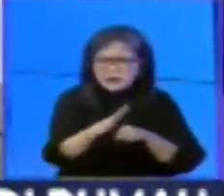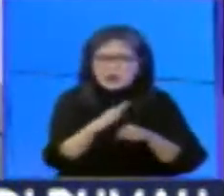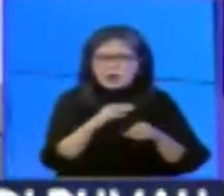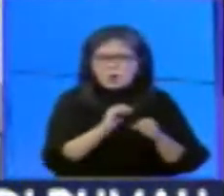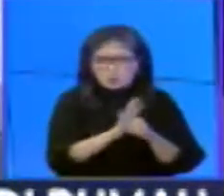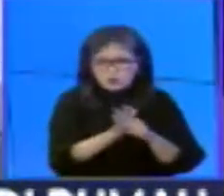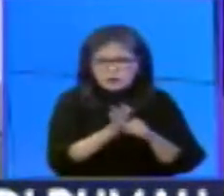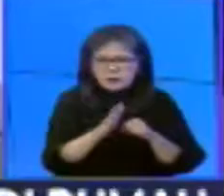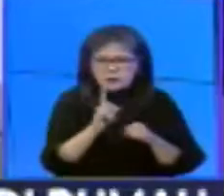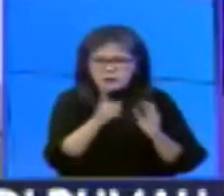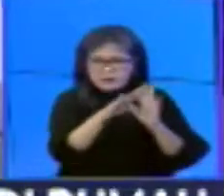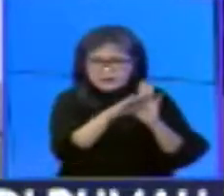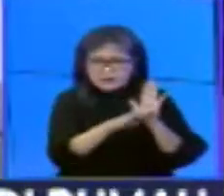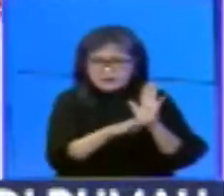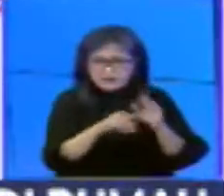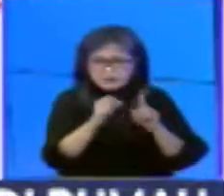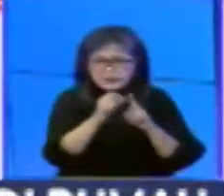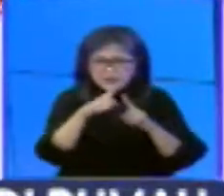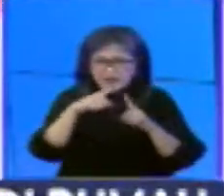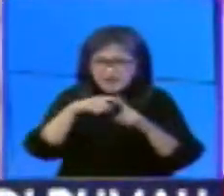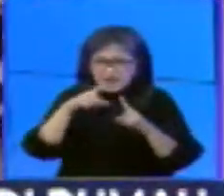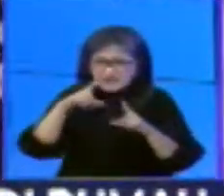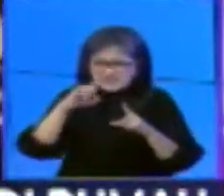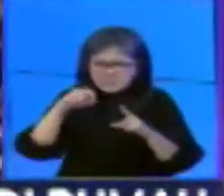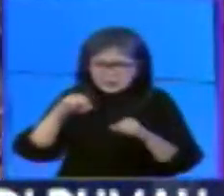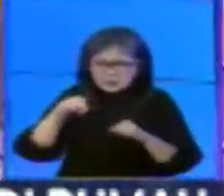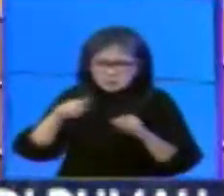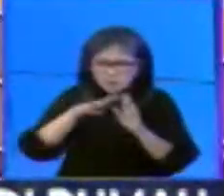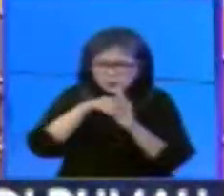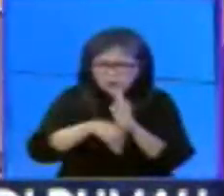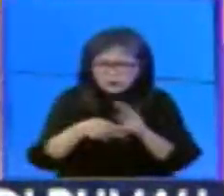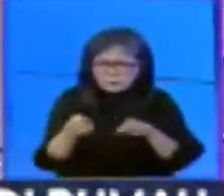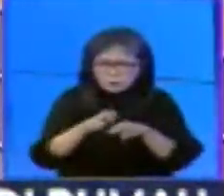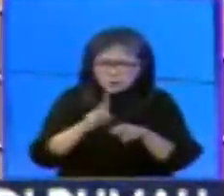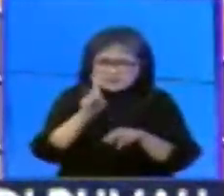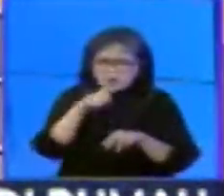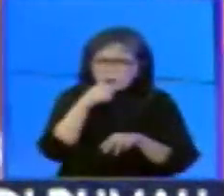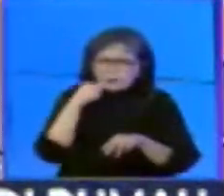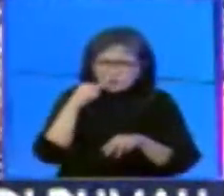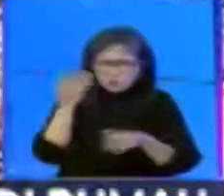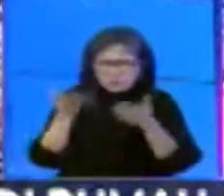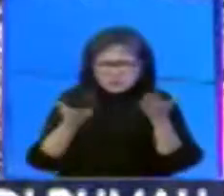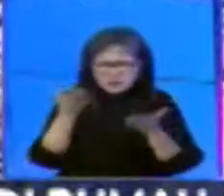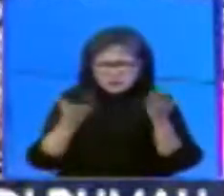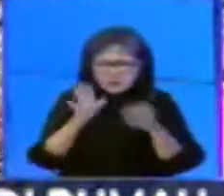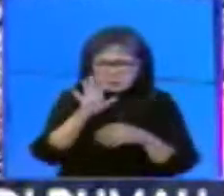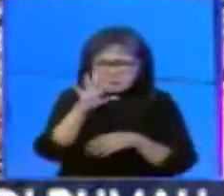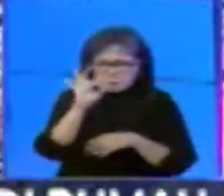Sementara itu, data PT KCI menunjukkan terdapat penurunan jumlah pengguna KRL dalam sepekan terakhir, yakni mencapai